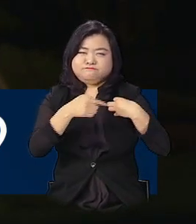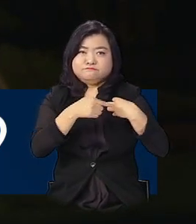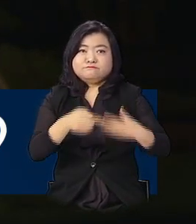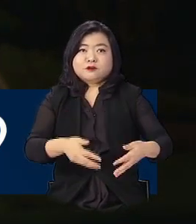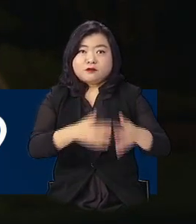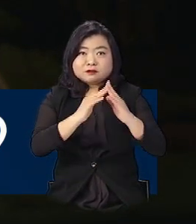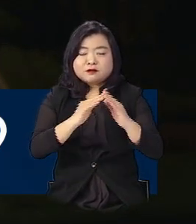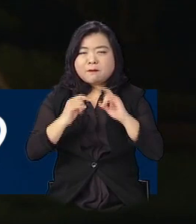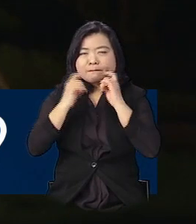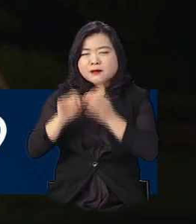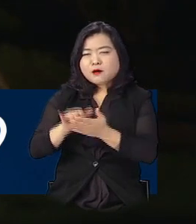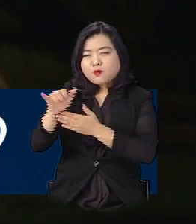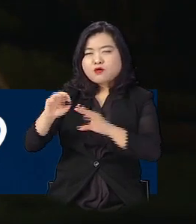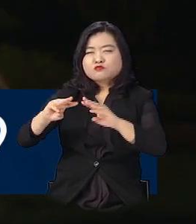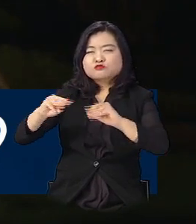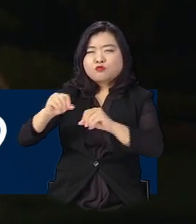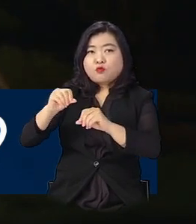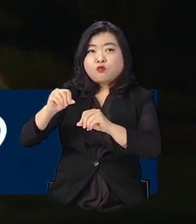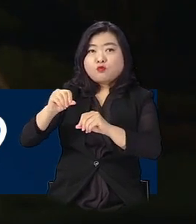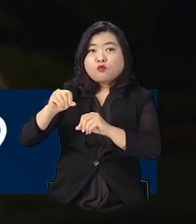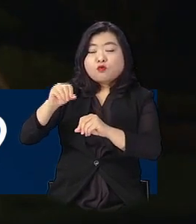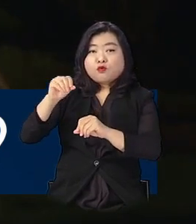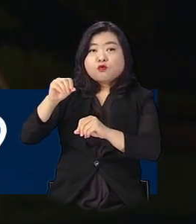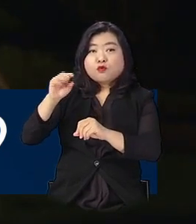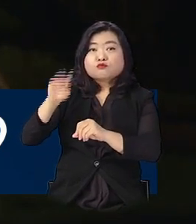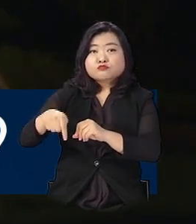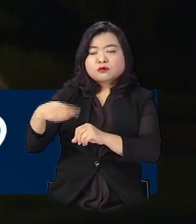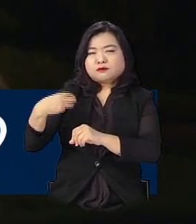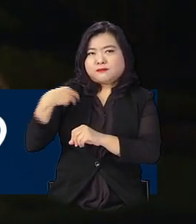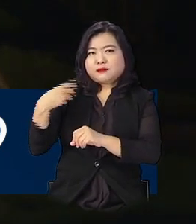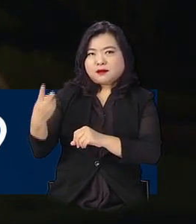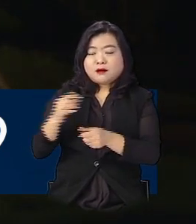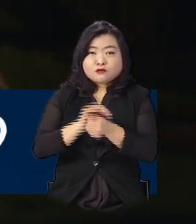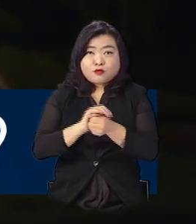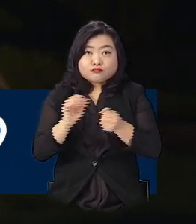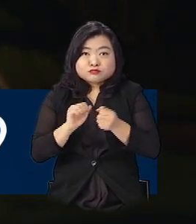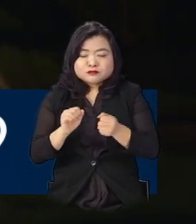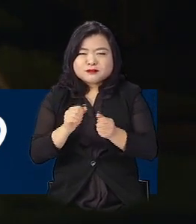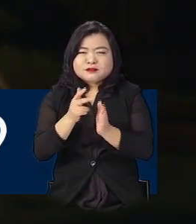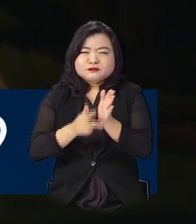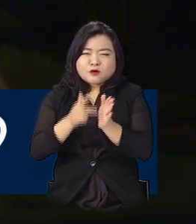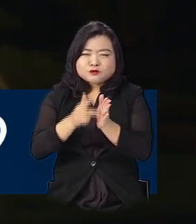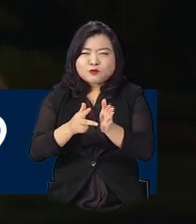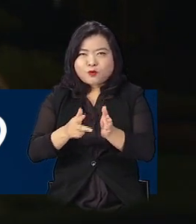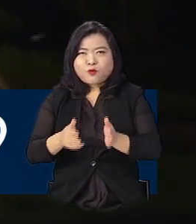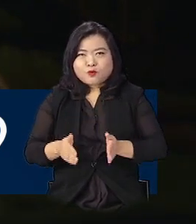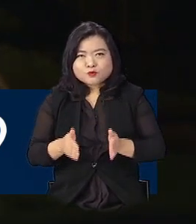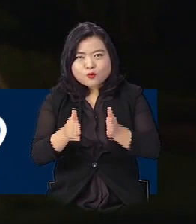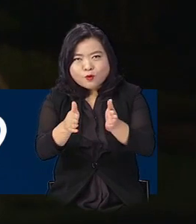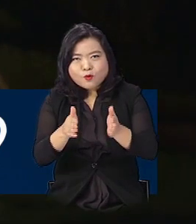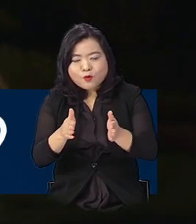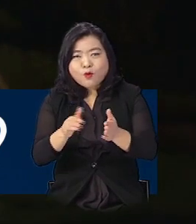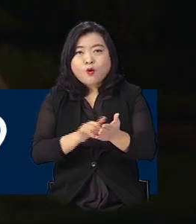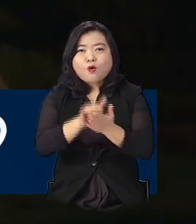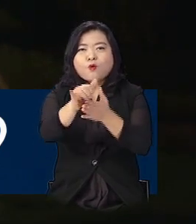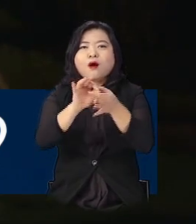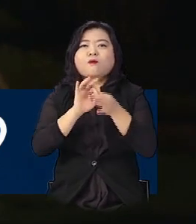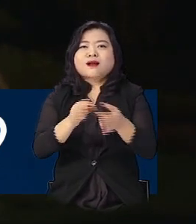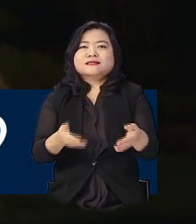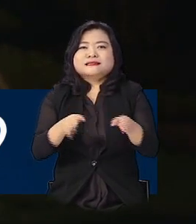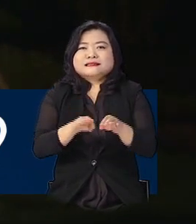하고요. 민간공항 국토부에서 건설합니다. 경상북도에서는 가는 철도, 도로, 공항 관련